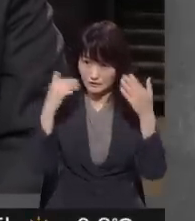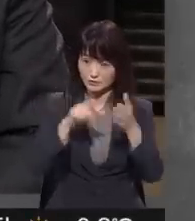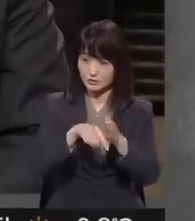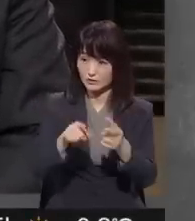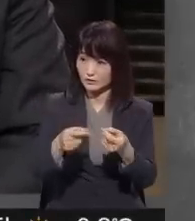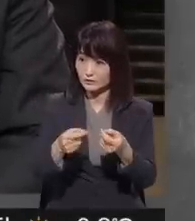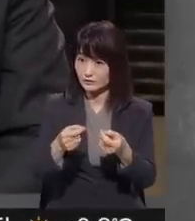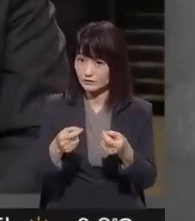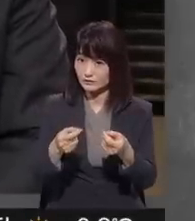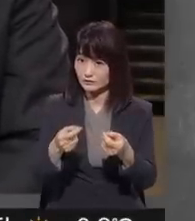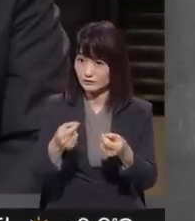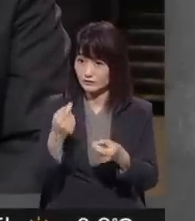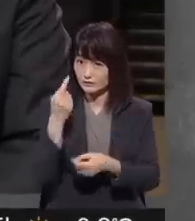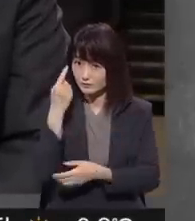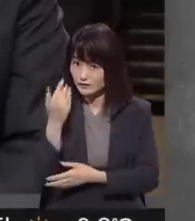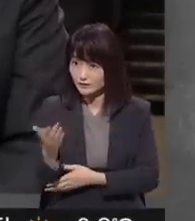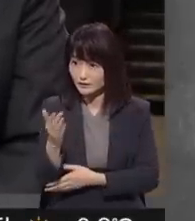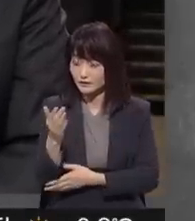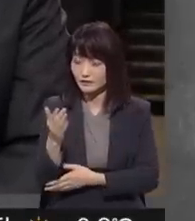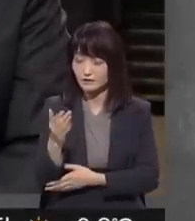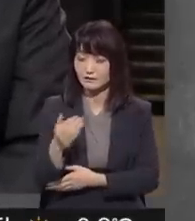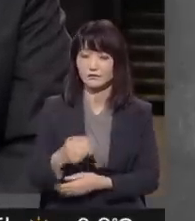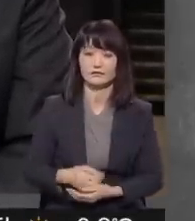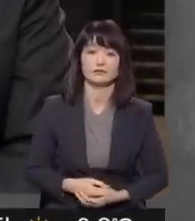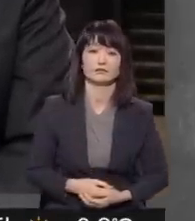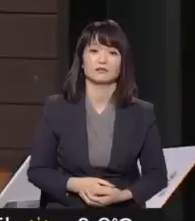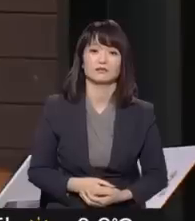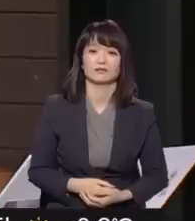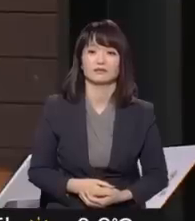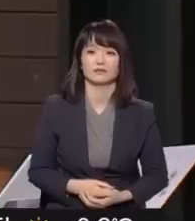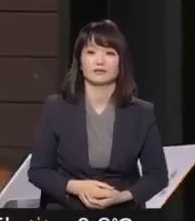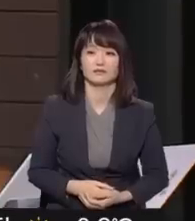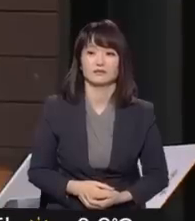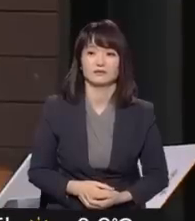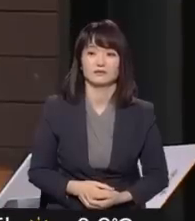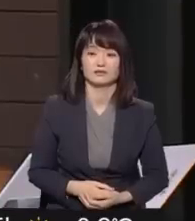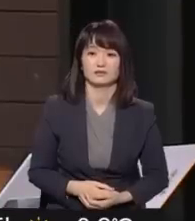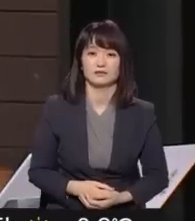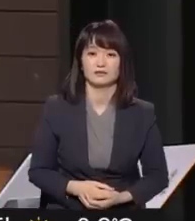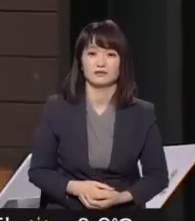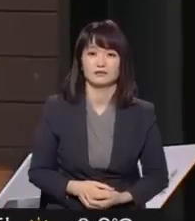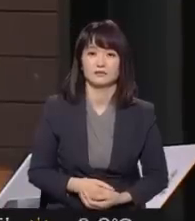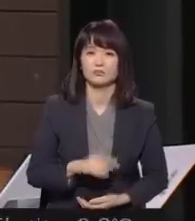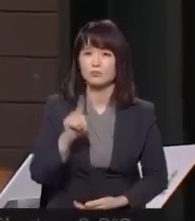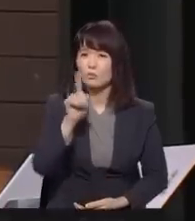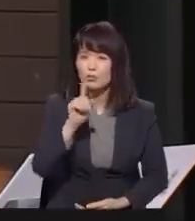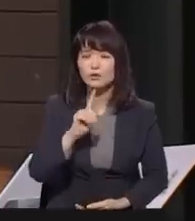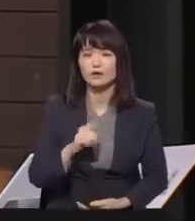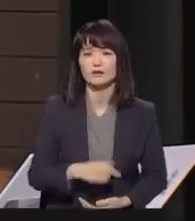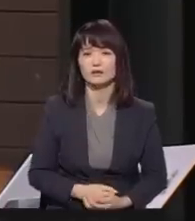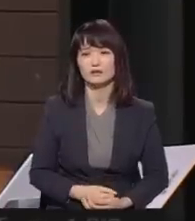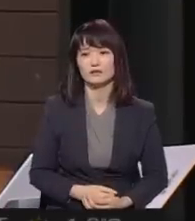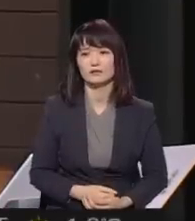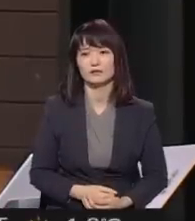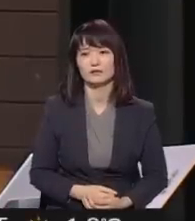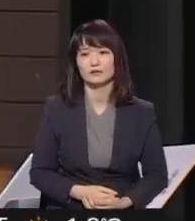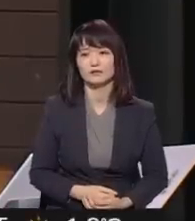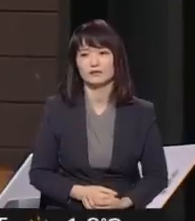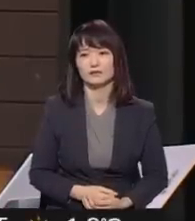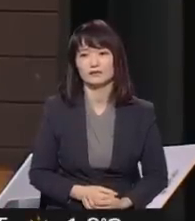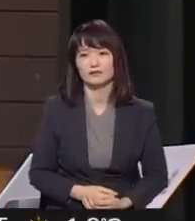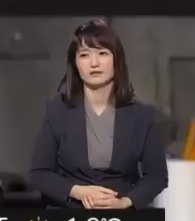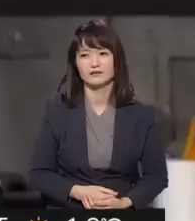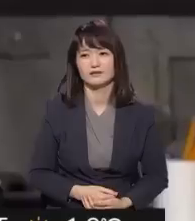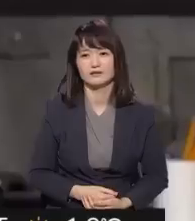했습니다 팀장님 이게 지금 말이니까 방귀입니까 방귀는 아니고요 말인데요